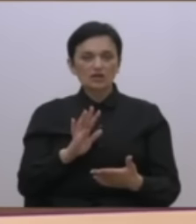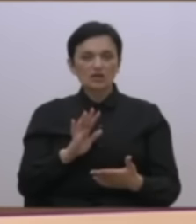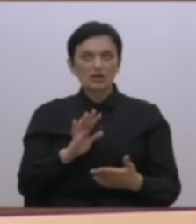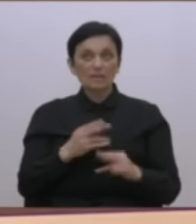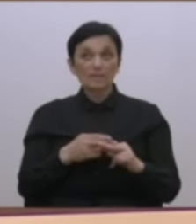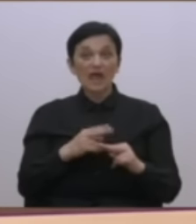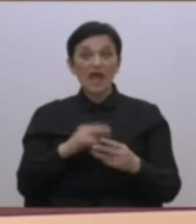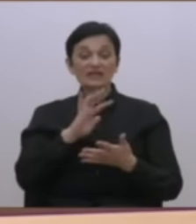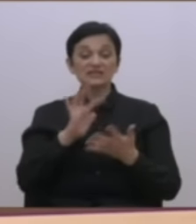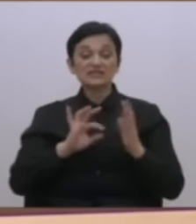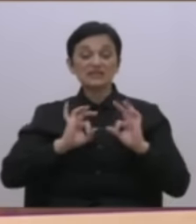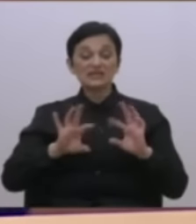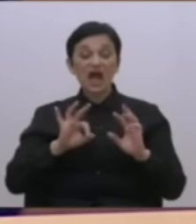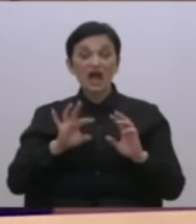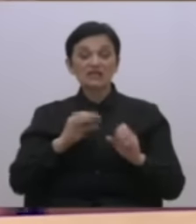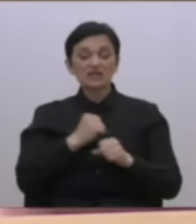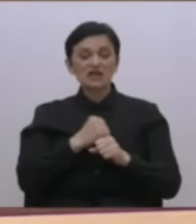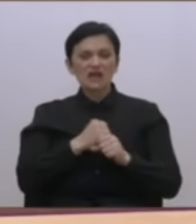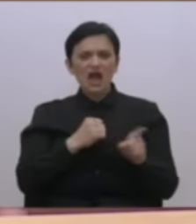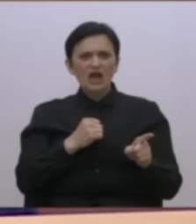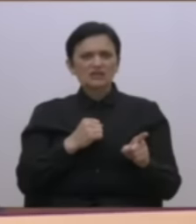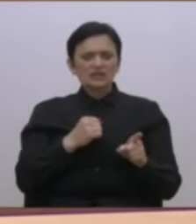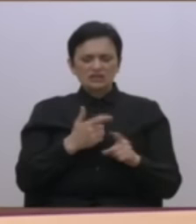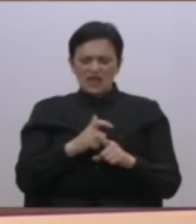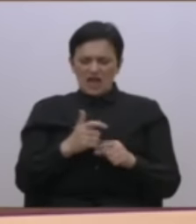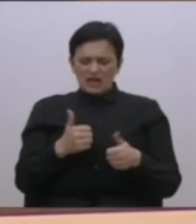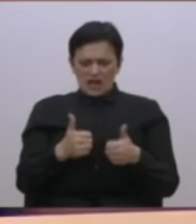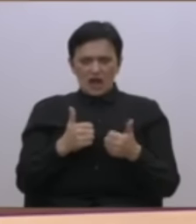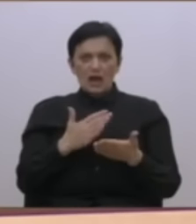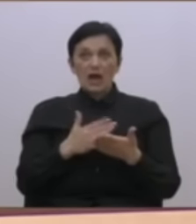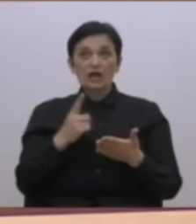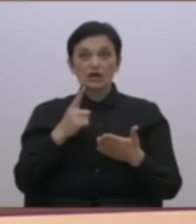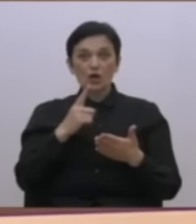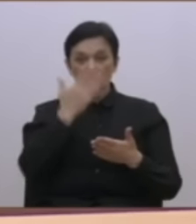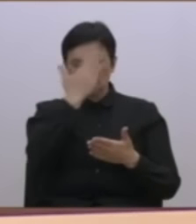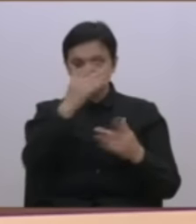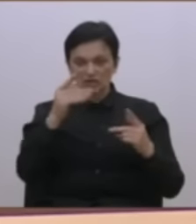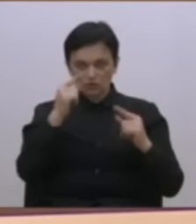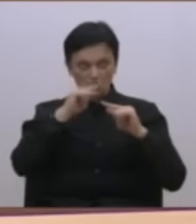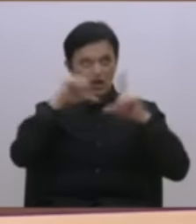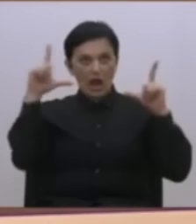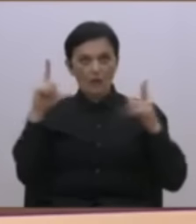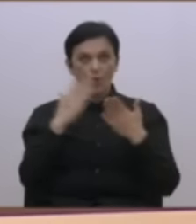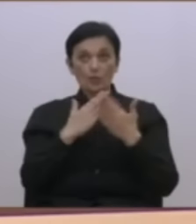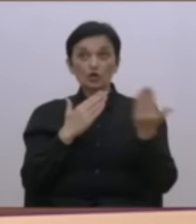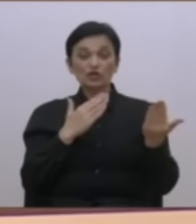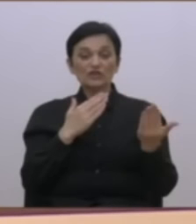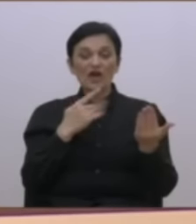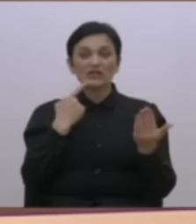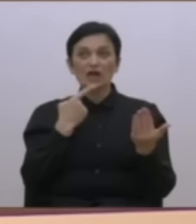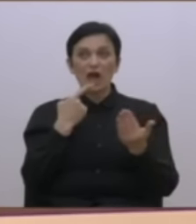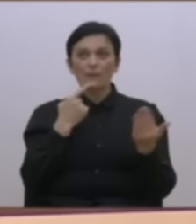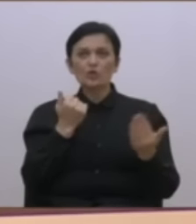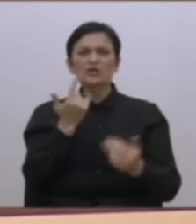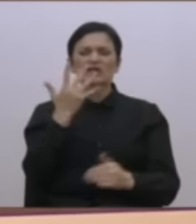ეს განცხადებები რაც მან გააკეთა არის ძალიან კარგი ვინაიდან გამოფხიზდა მთელი საზოგადოება თქვენ ამბობთ რომ რამდენიმე